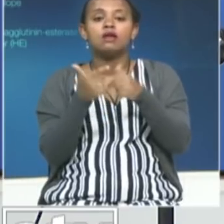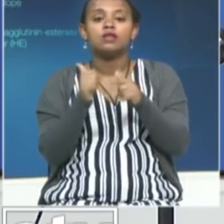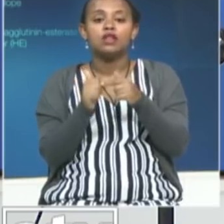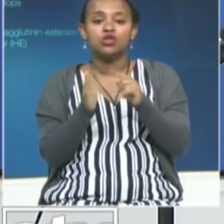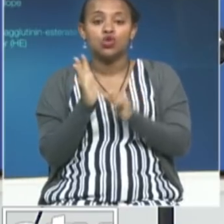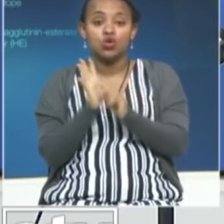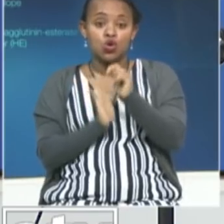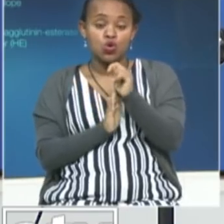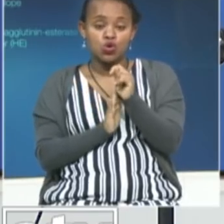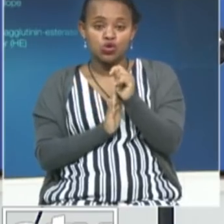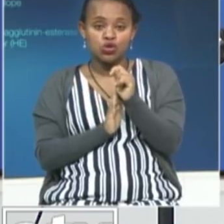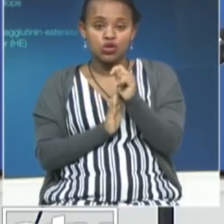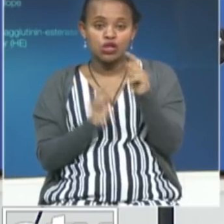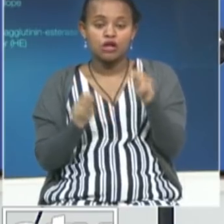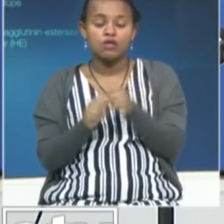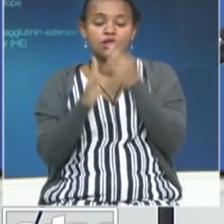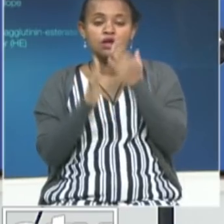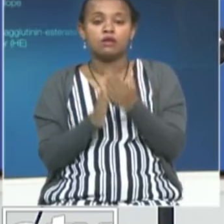ቴክኖሎጂዎች በመጠቀም